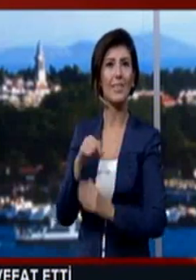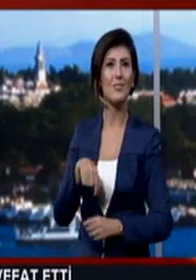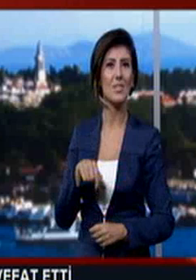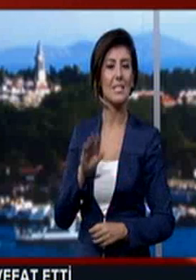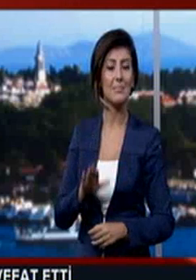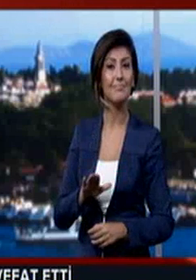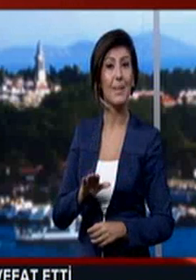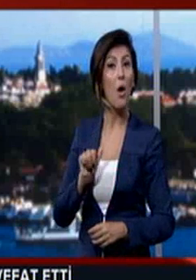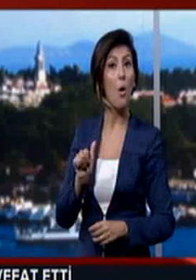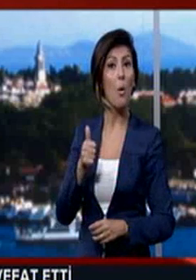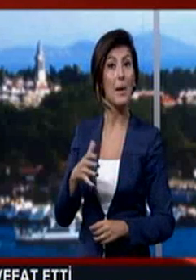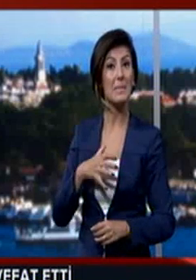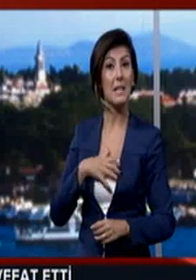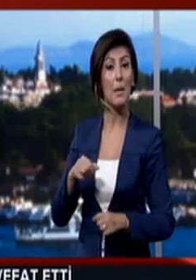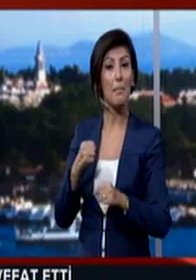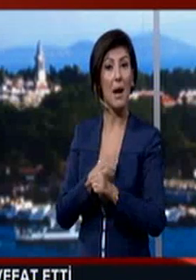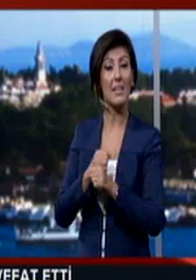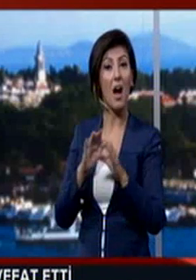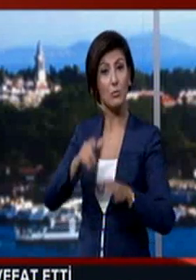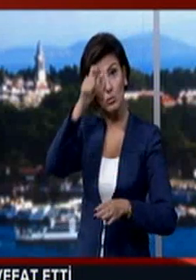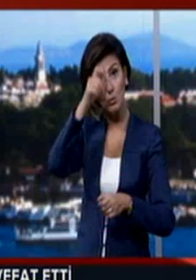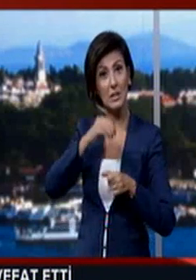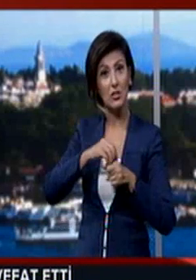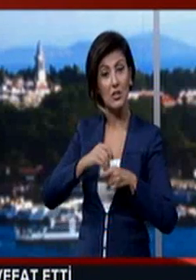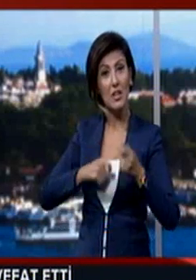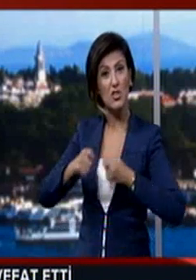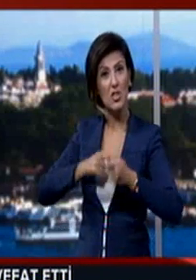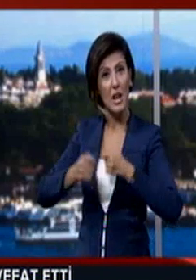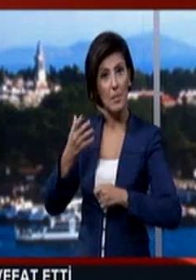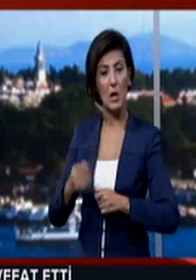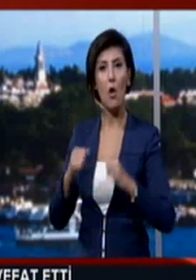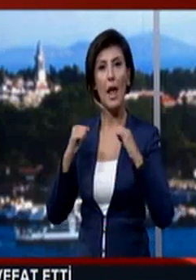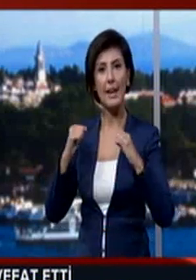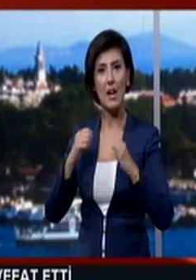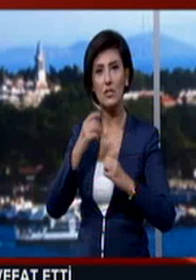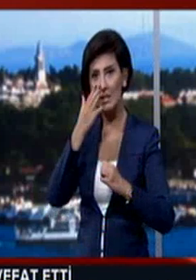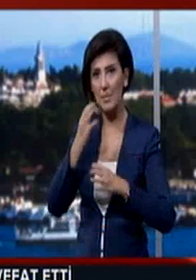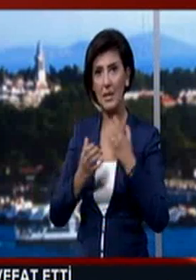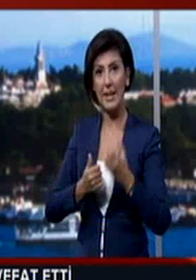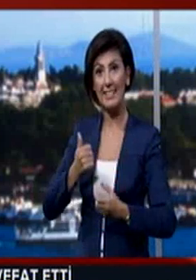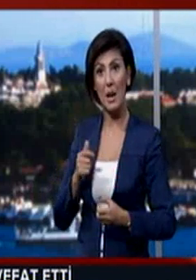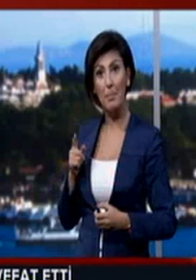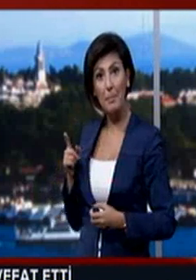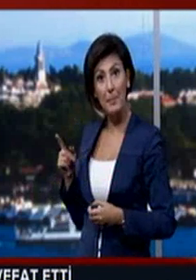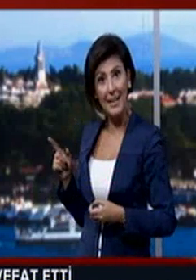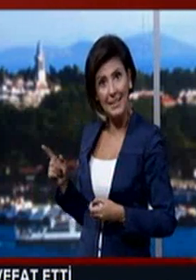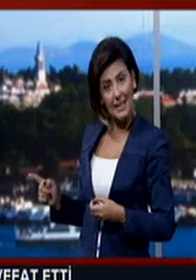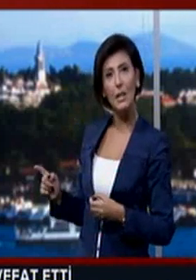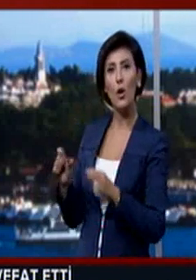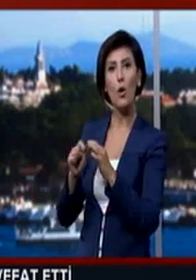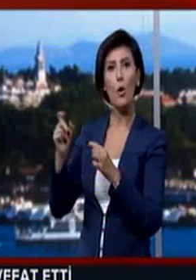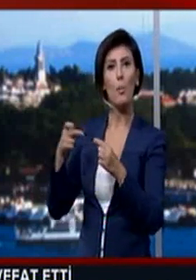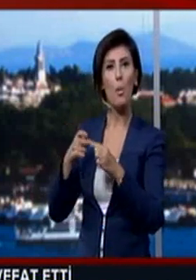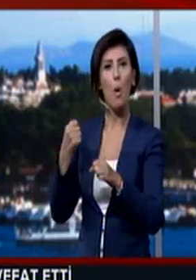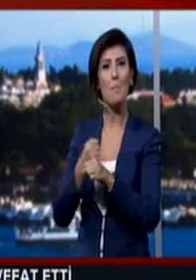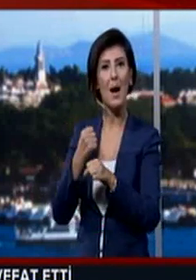konumunda. Kritik öneme sahip maden artık yurt içinde işlenebiliyor. Enerji ve Tabii Kaynaklar Bakanı Ali Rıza Alaboy'un